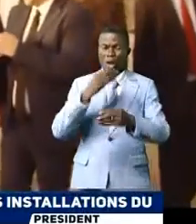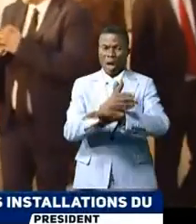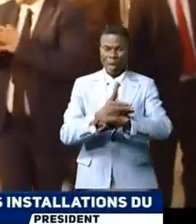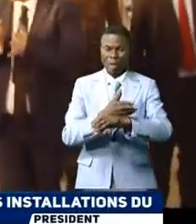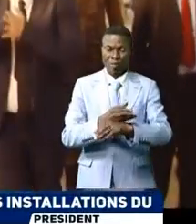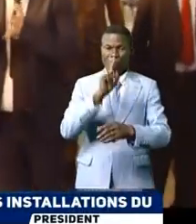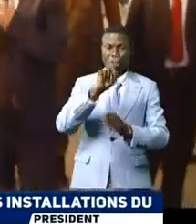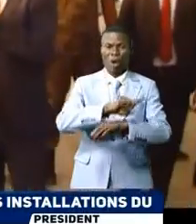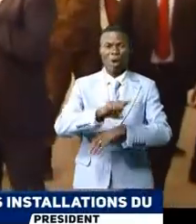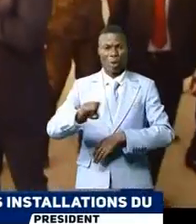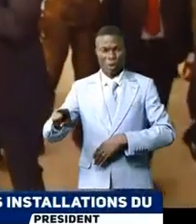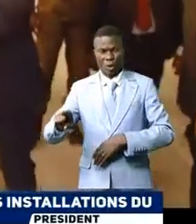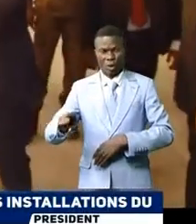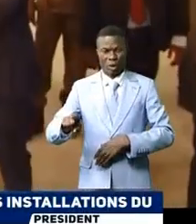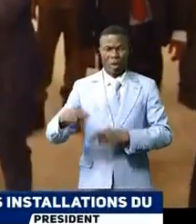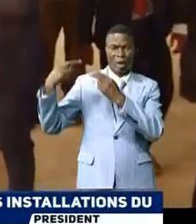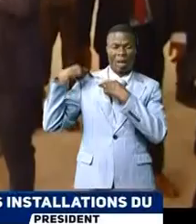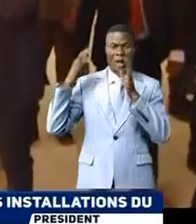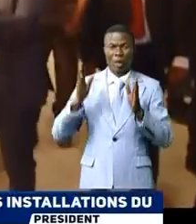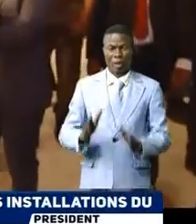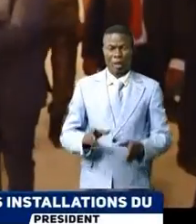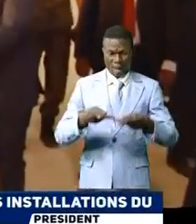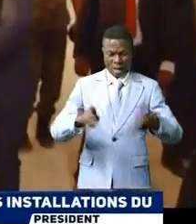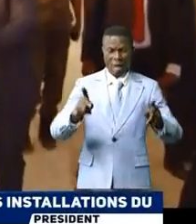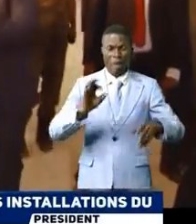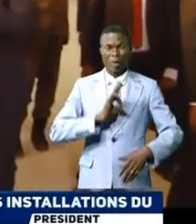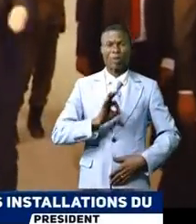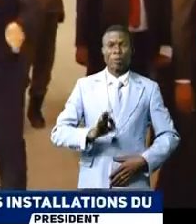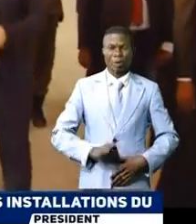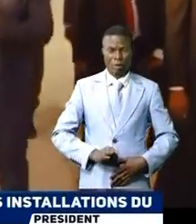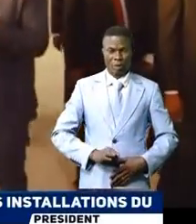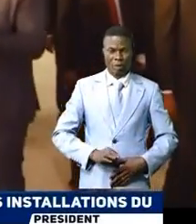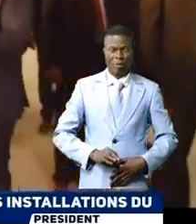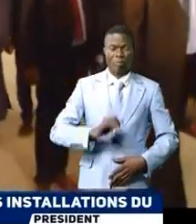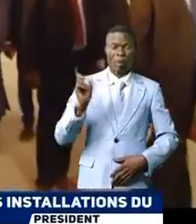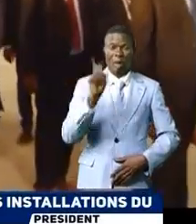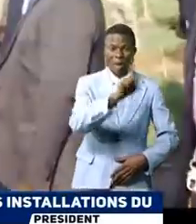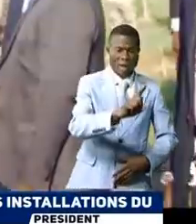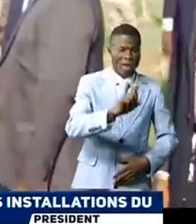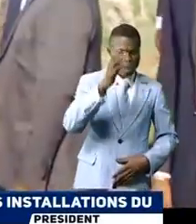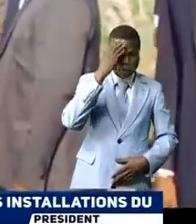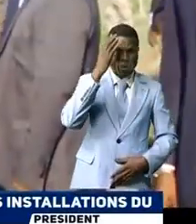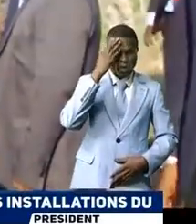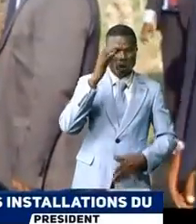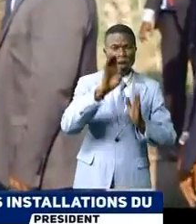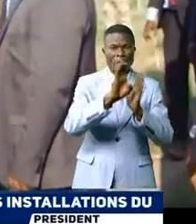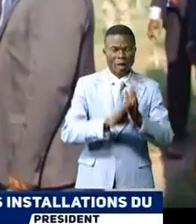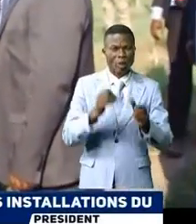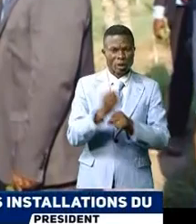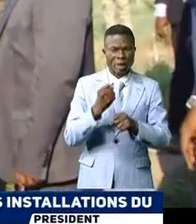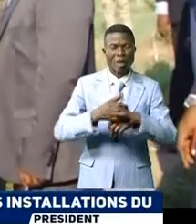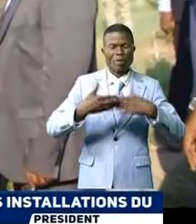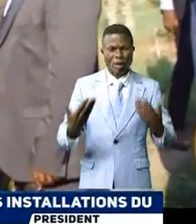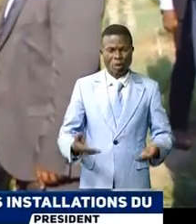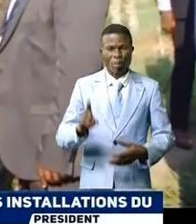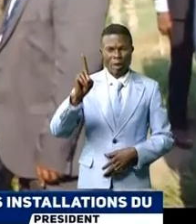heure. Ce tour du propriétaire a permis au chef de l'État de se rendre personnellement compte des conditions de travail de